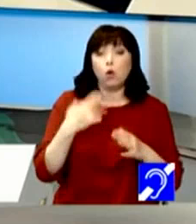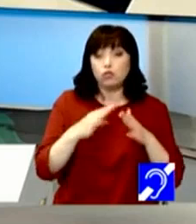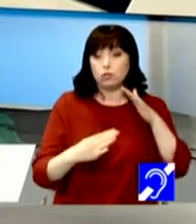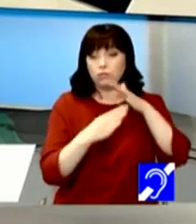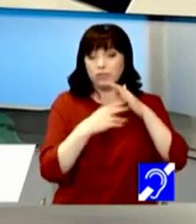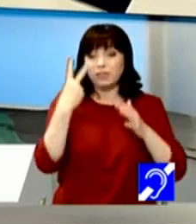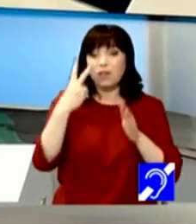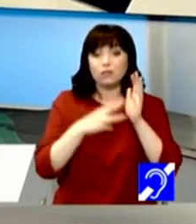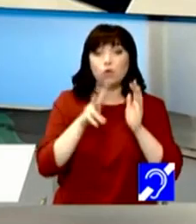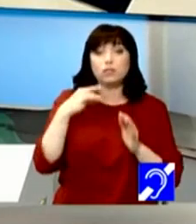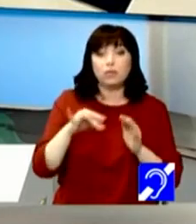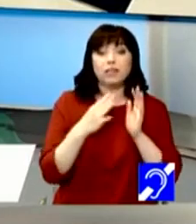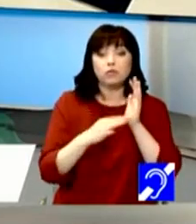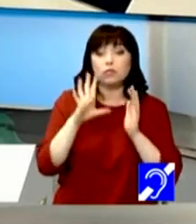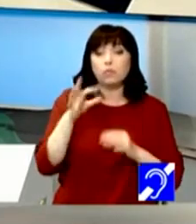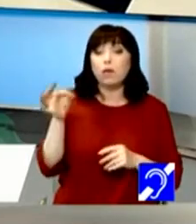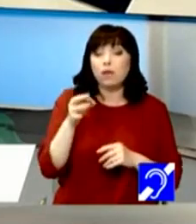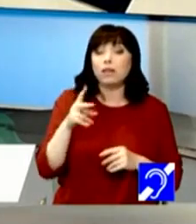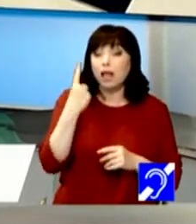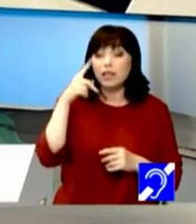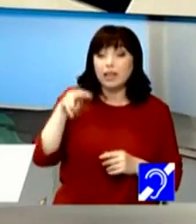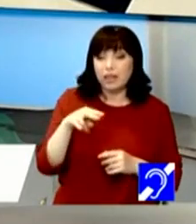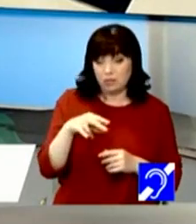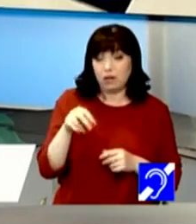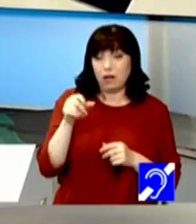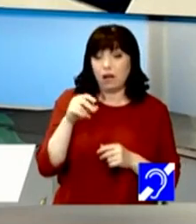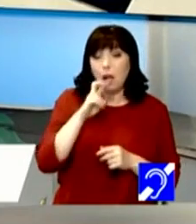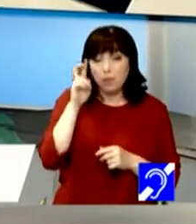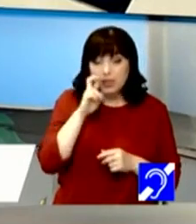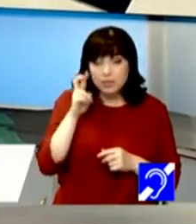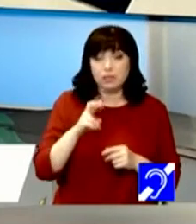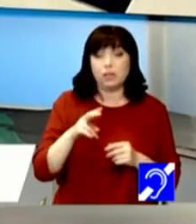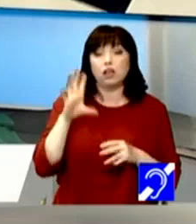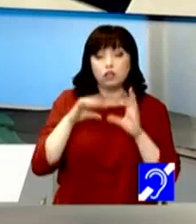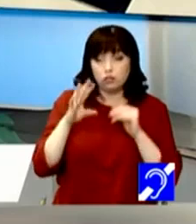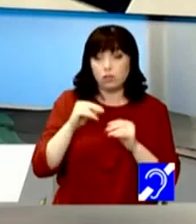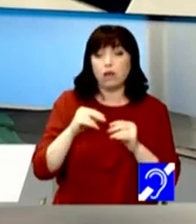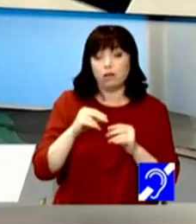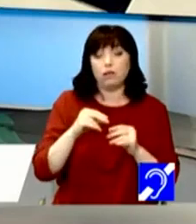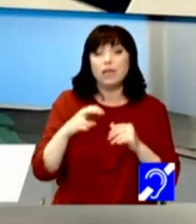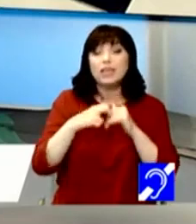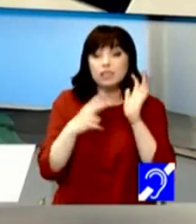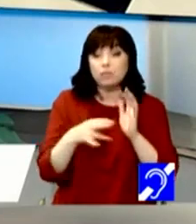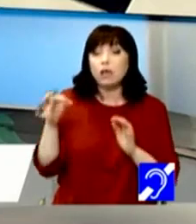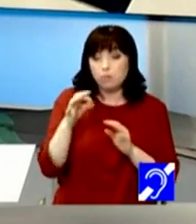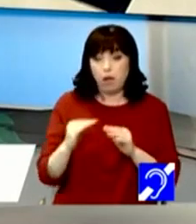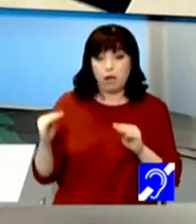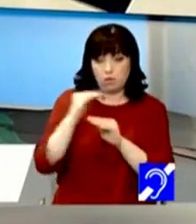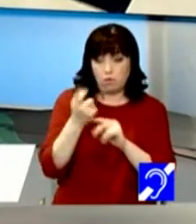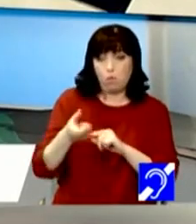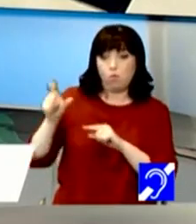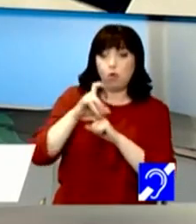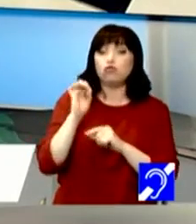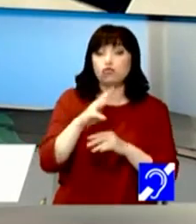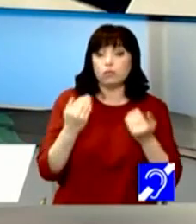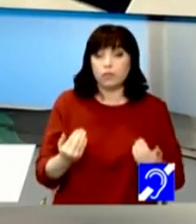de 28 lei și 95 de bani pentru un litru de benzină de 95, cu 17 bani mai mult decât prețul afișat